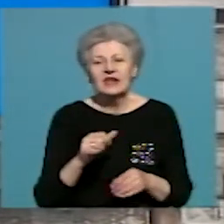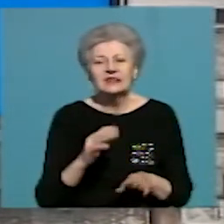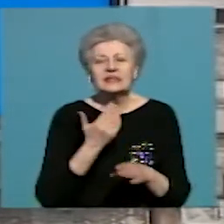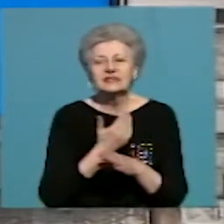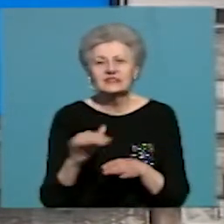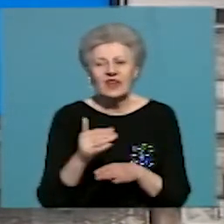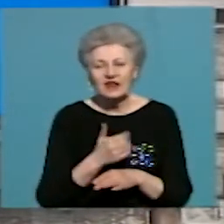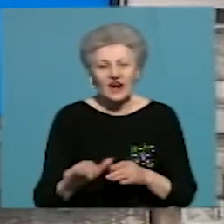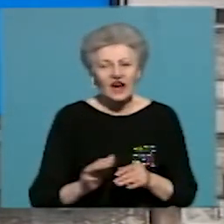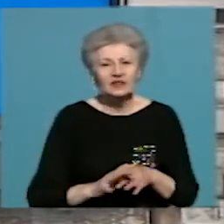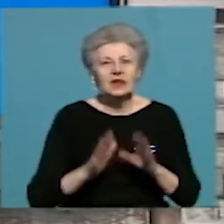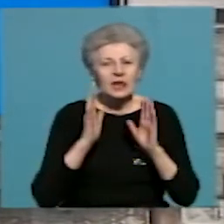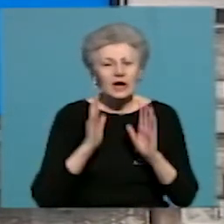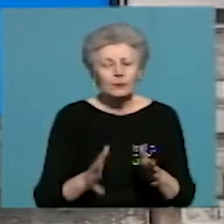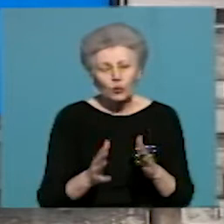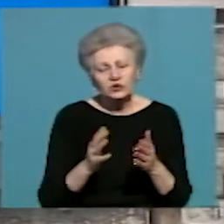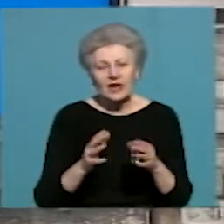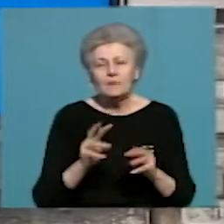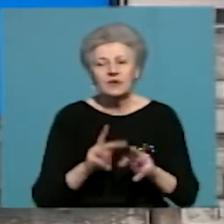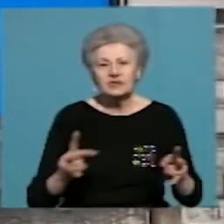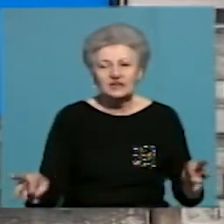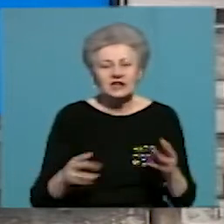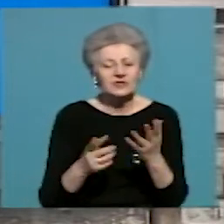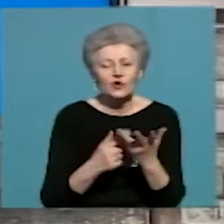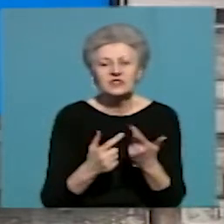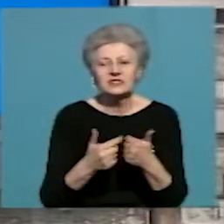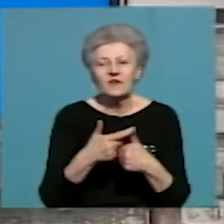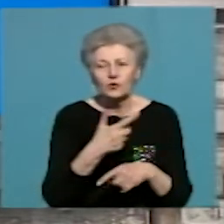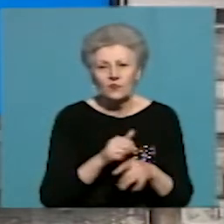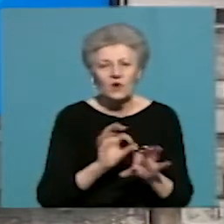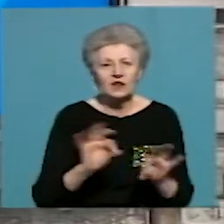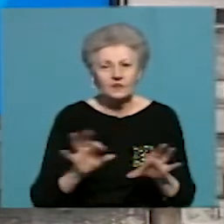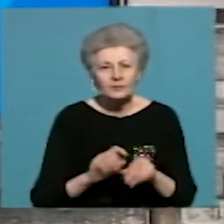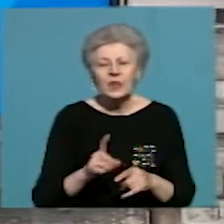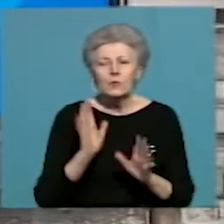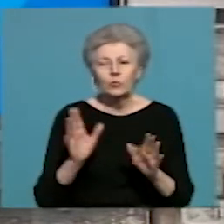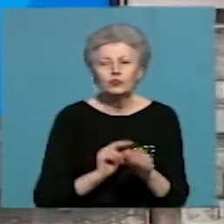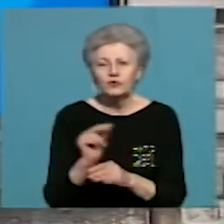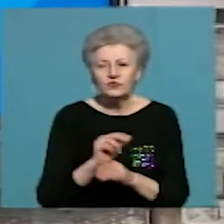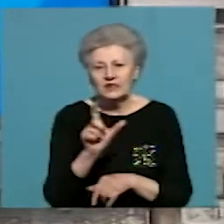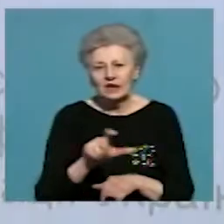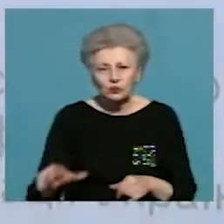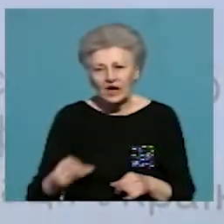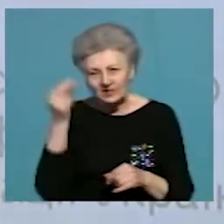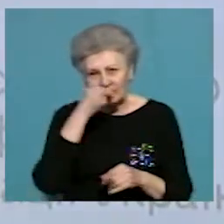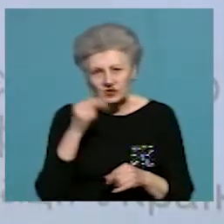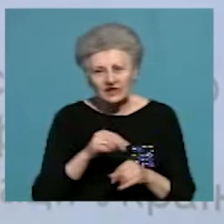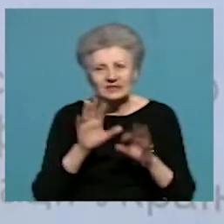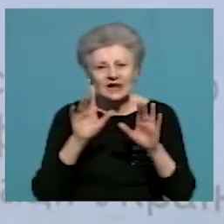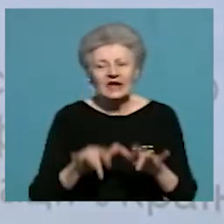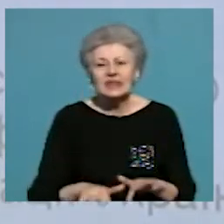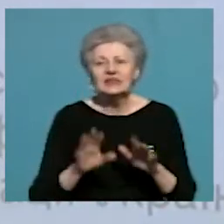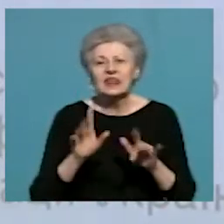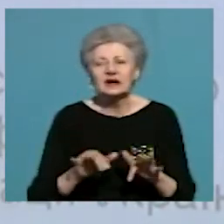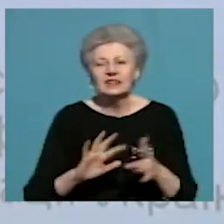зніме Міністерство цифрової трансформації. Так планують навчити людей безпечно користуватися інтернетом. За словами